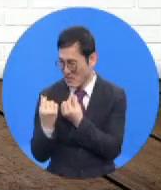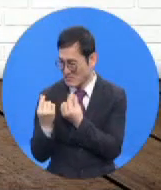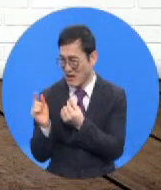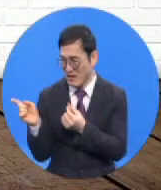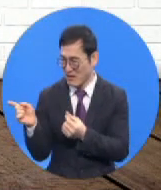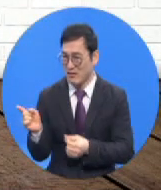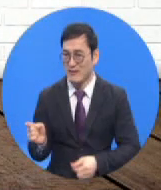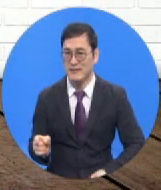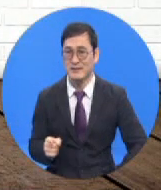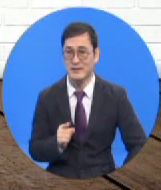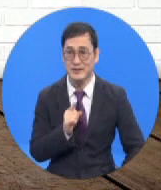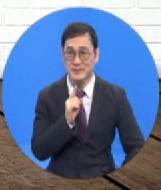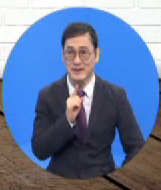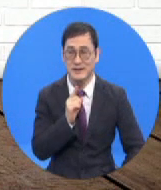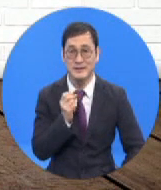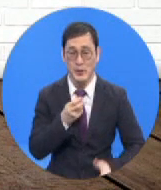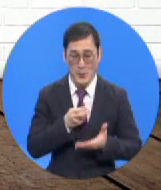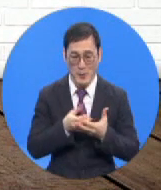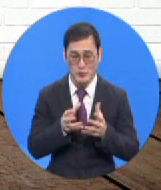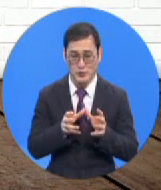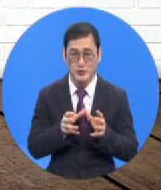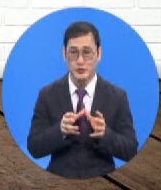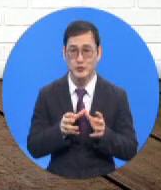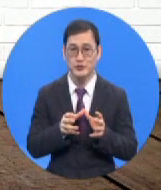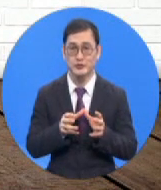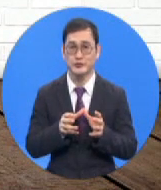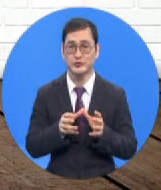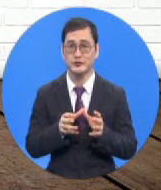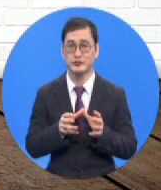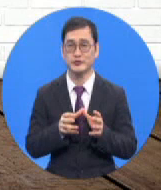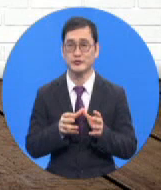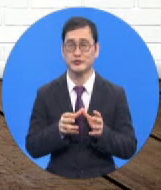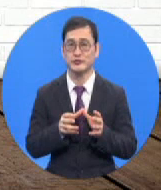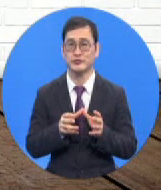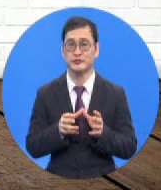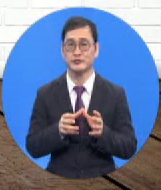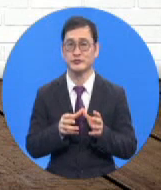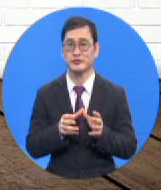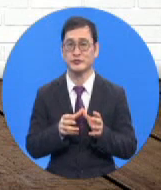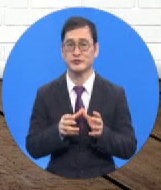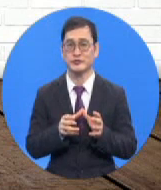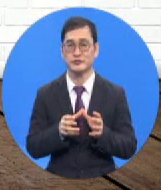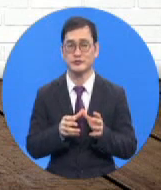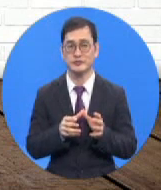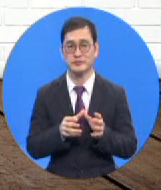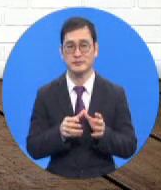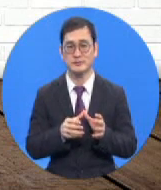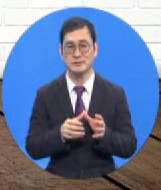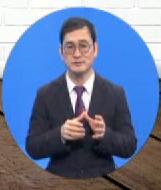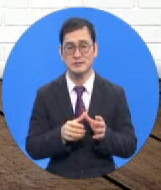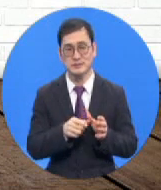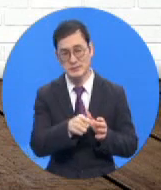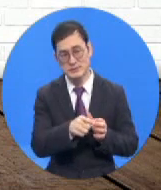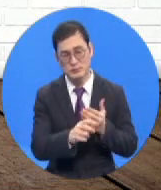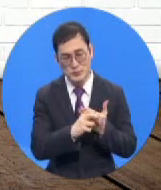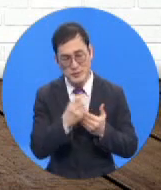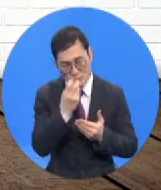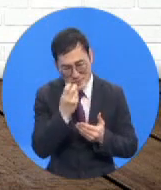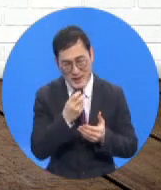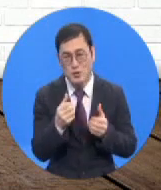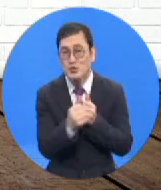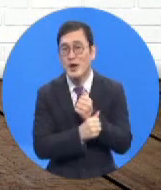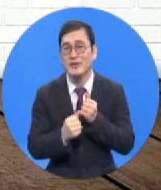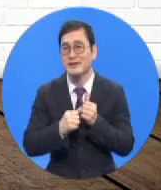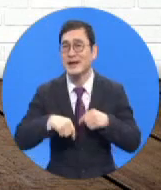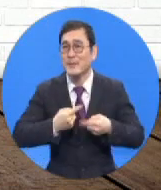당시에 법무부 과거사 진상위원으로 참여했던 김용민 민주당 의원은 다만 강경한 입장을 냈습니다. 검찰 입장에서